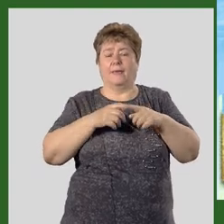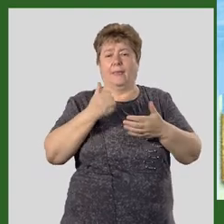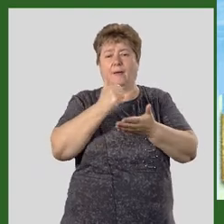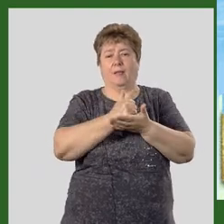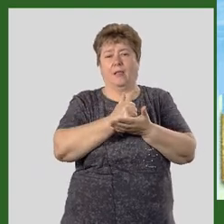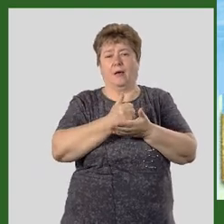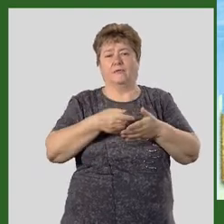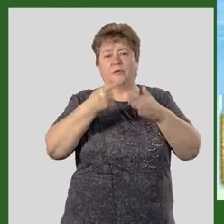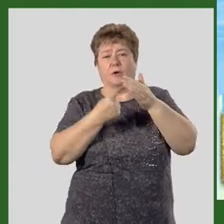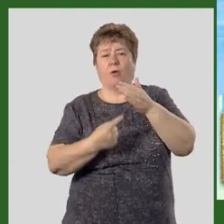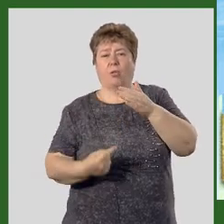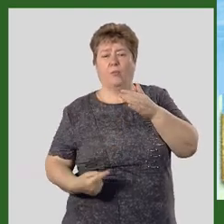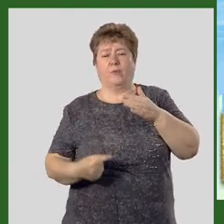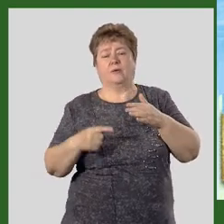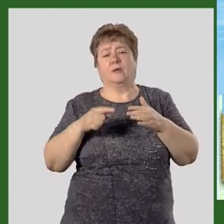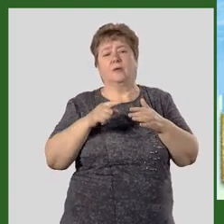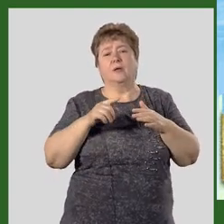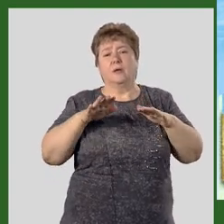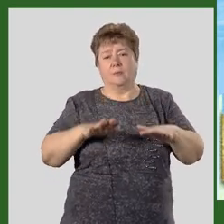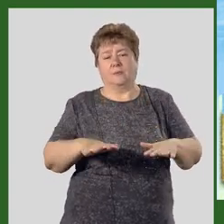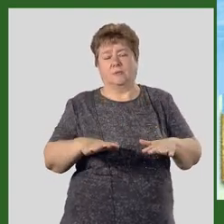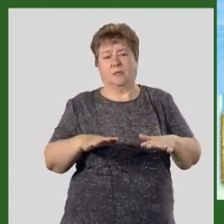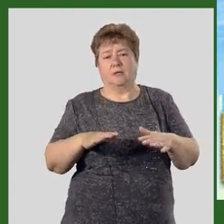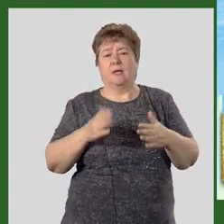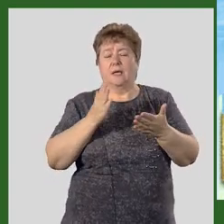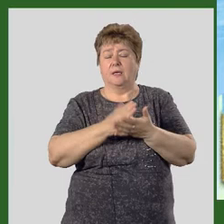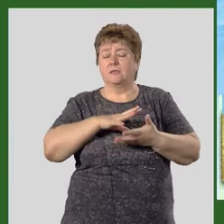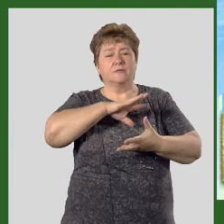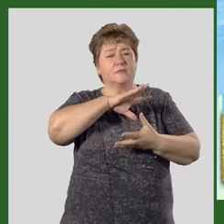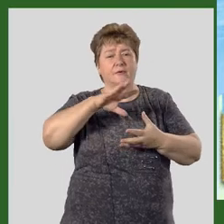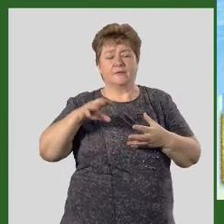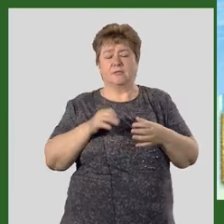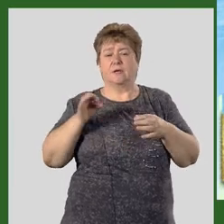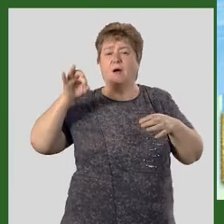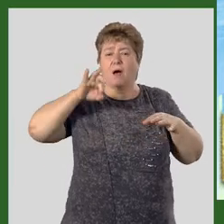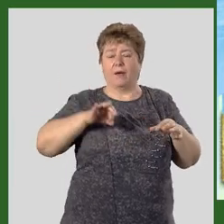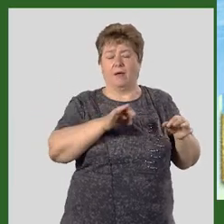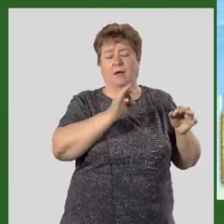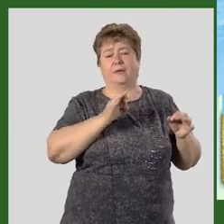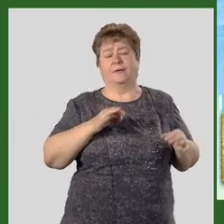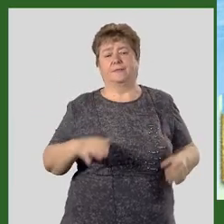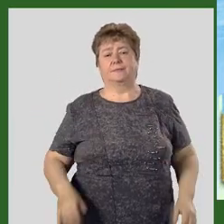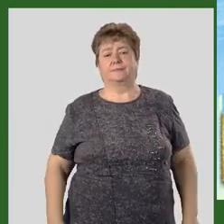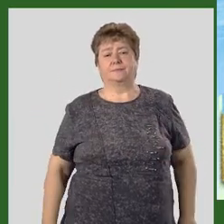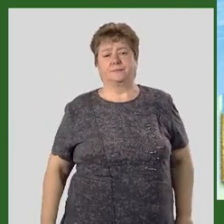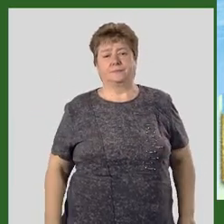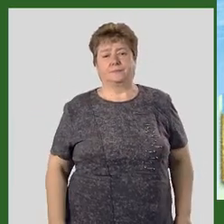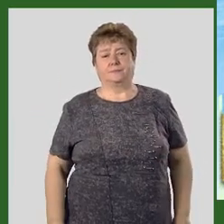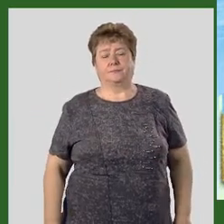основные глубинные зоны. Они есть во всех океанах.